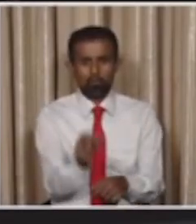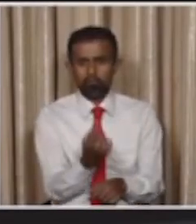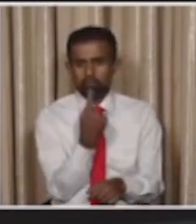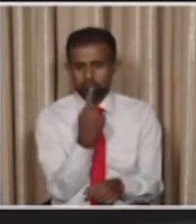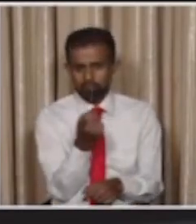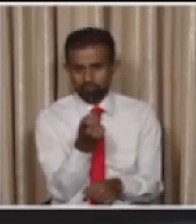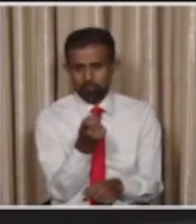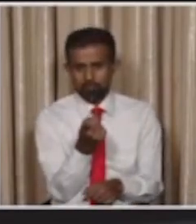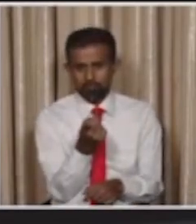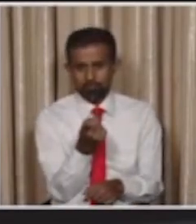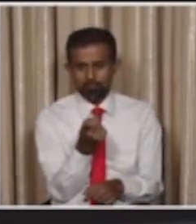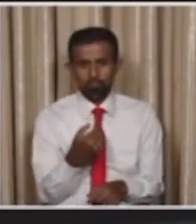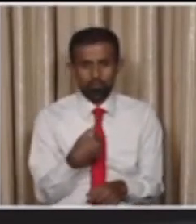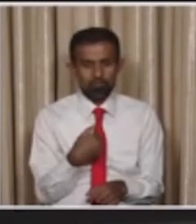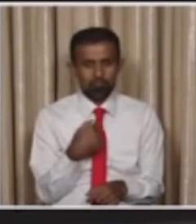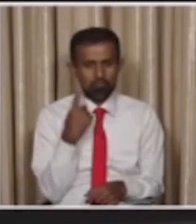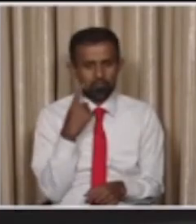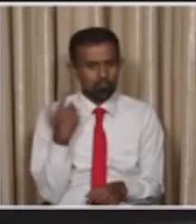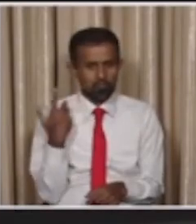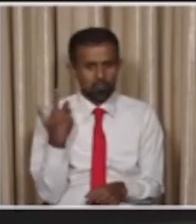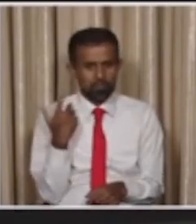කරන්නේ. ඒකෙහිඳ මම හිතන්නේ